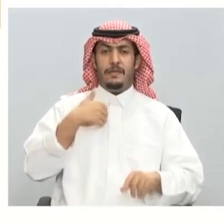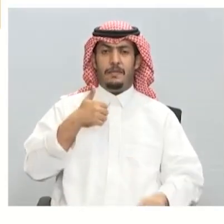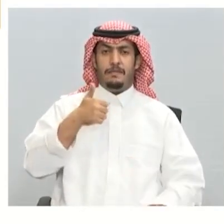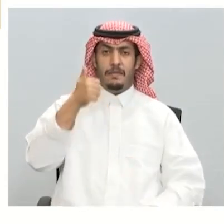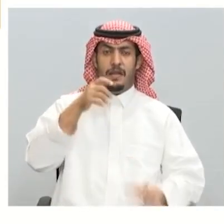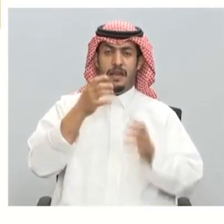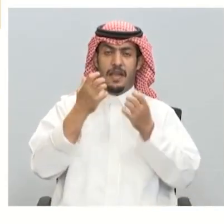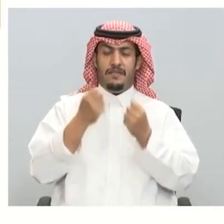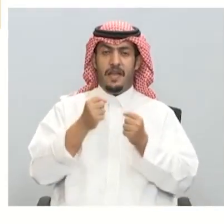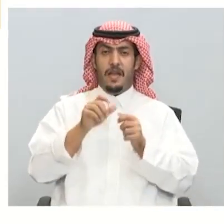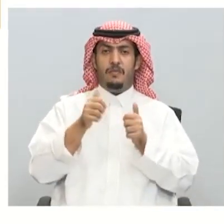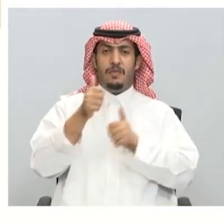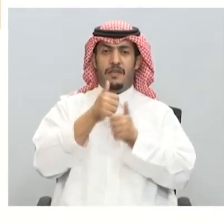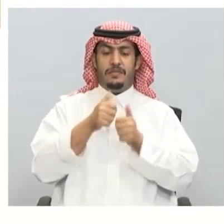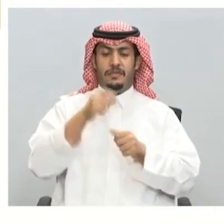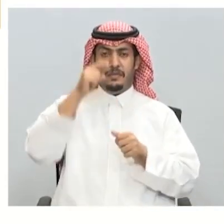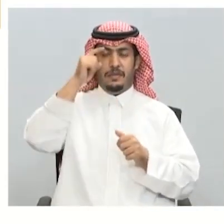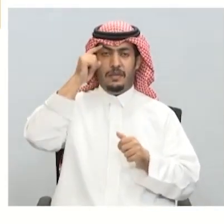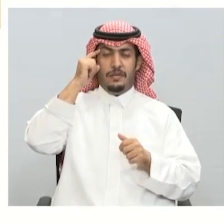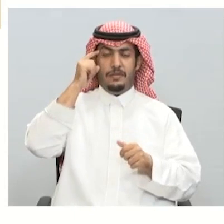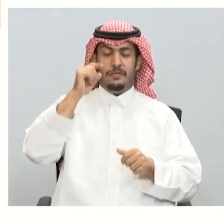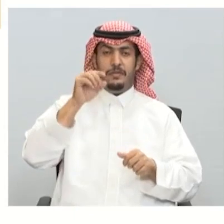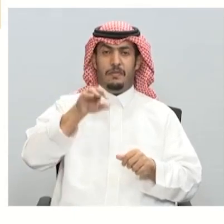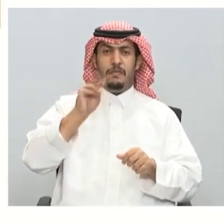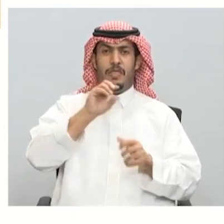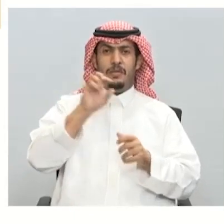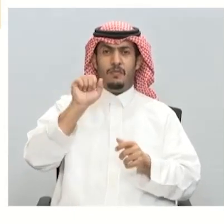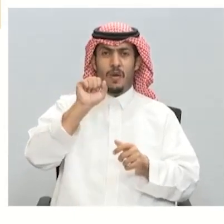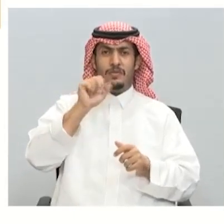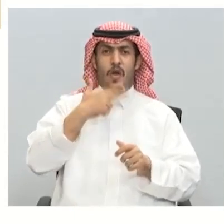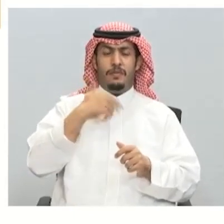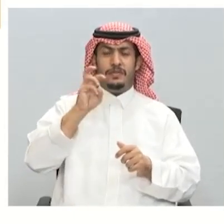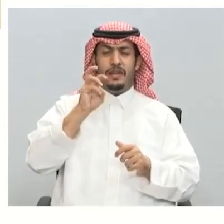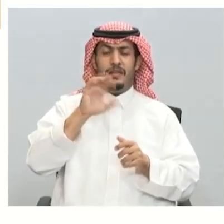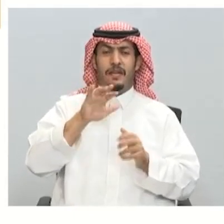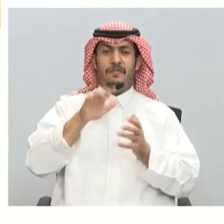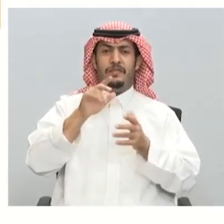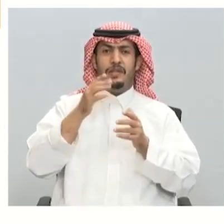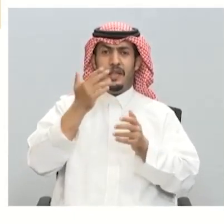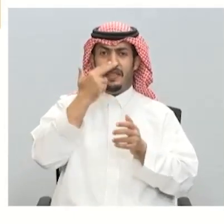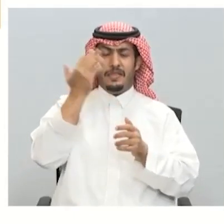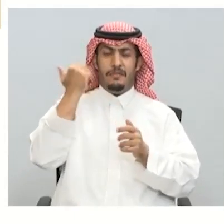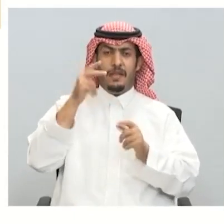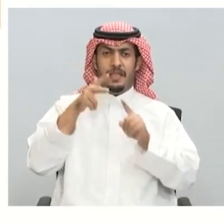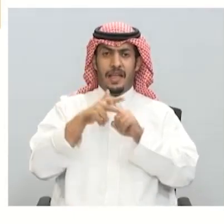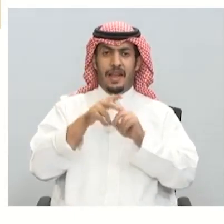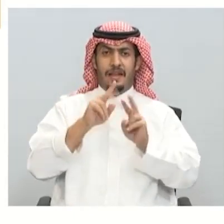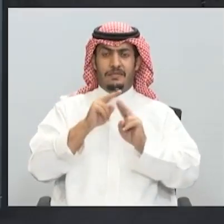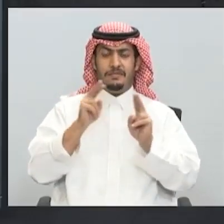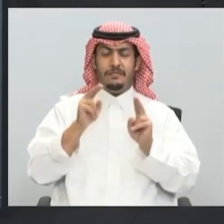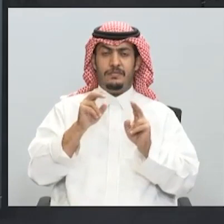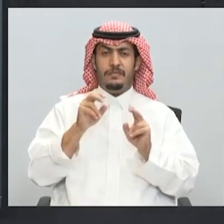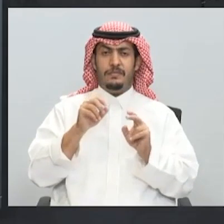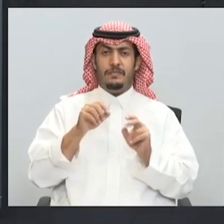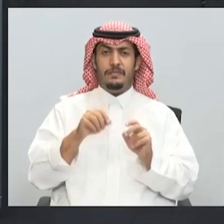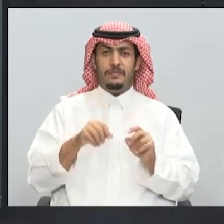الحفاظ على المنافسه لو نظرنا الى كثير من المنظمات كانت موجوده في السابق سواء تقنيه او غيرها لم